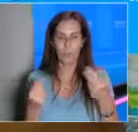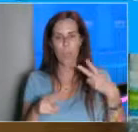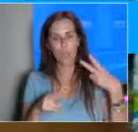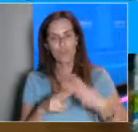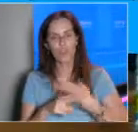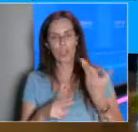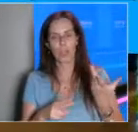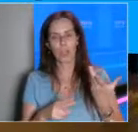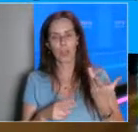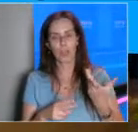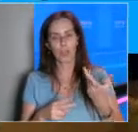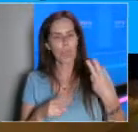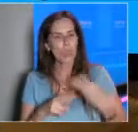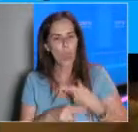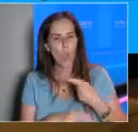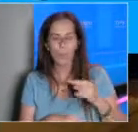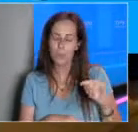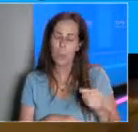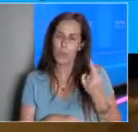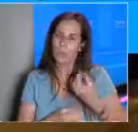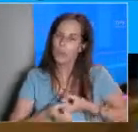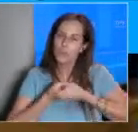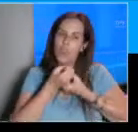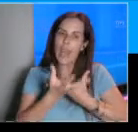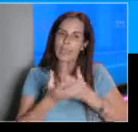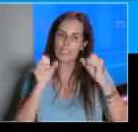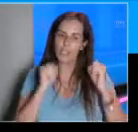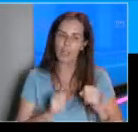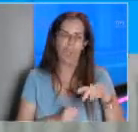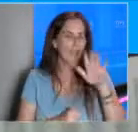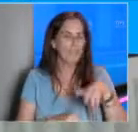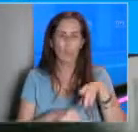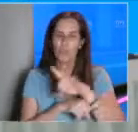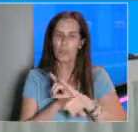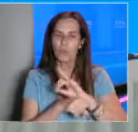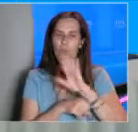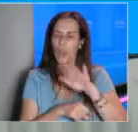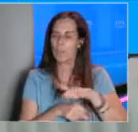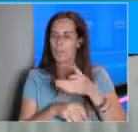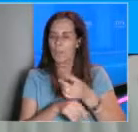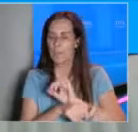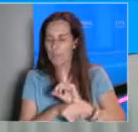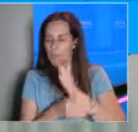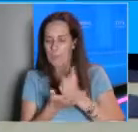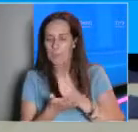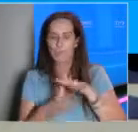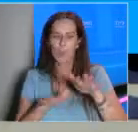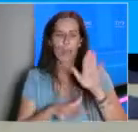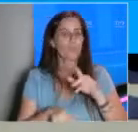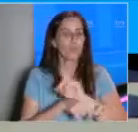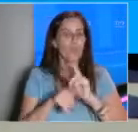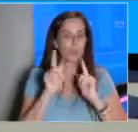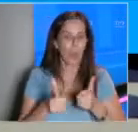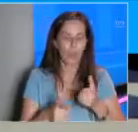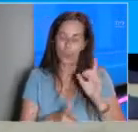בשגרה הזאת, בנורמה הזאת, שבכל זאת משדרת איזושהי יציבות, אפילו בתקופה של בין ממשלות, אפילו במלחמה